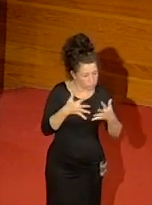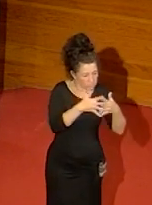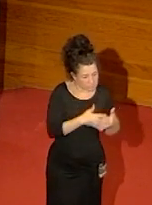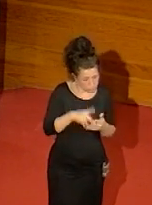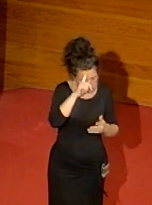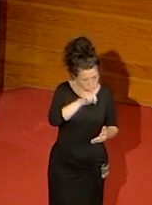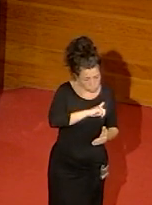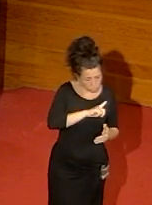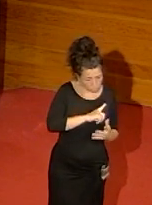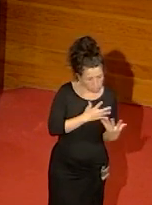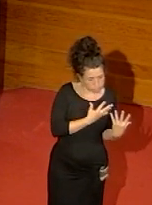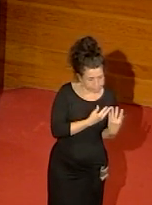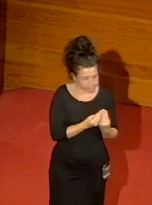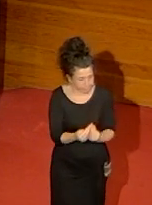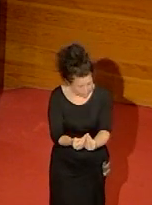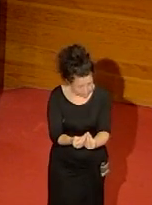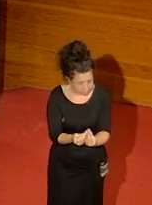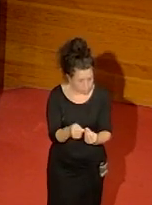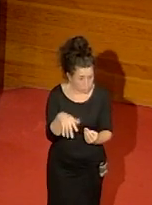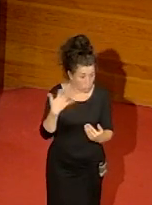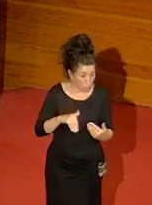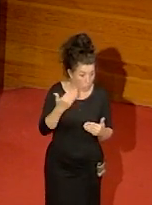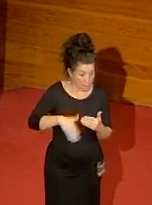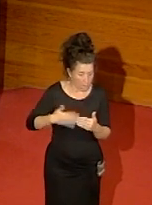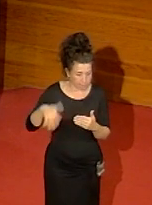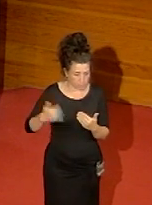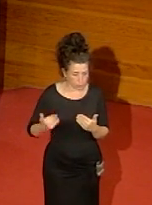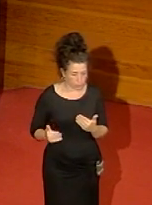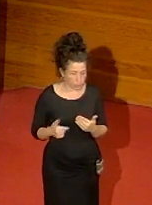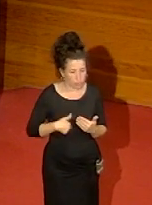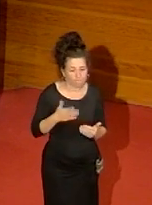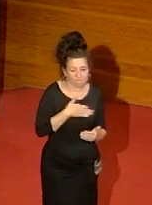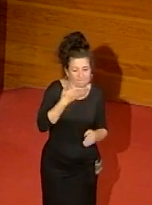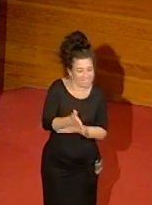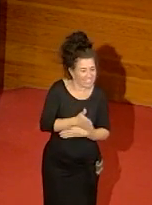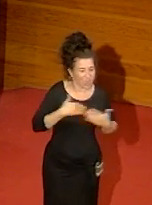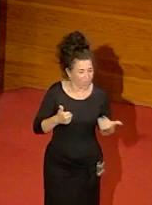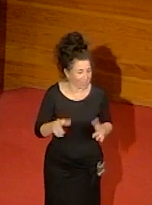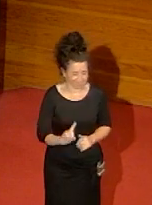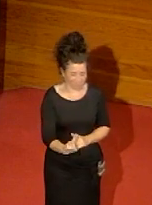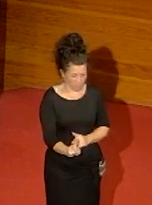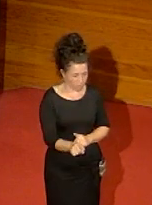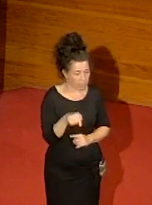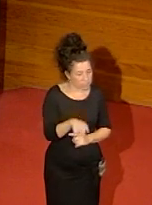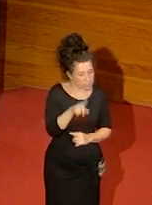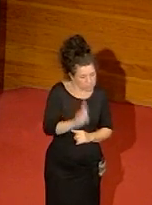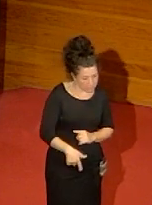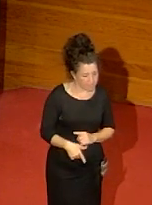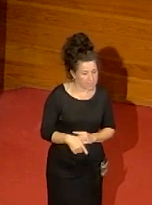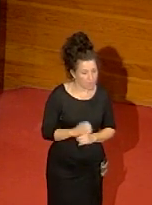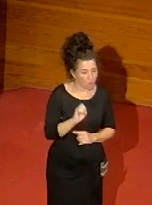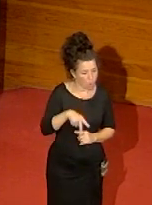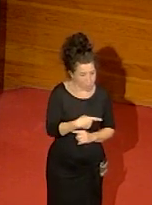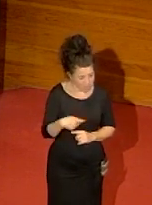informazio bat bertan egin, horrek baditu muga oso oso handiak, ez? Zuetzoaz nahi duzun lekura. Baina hori egiten da baita eren gobernuz kanpoko